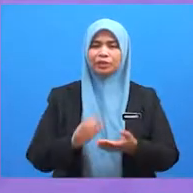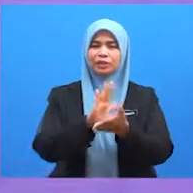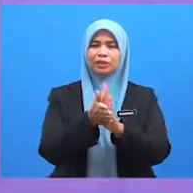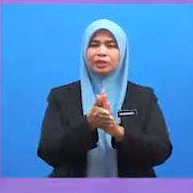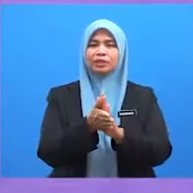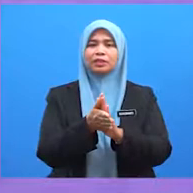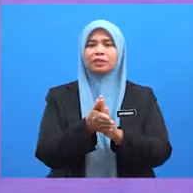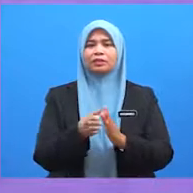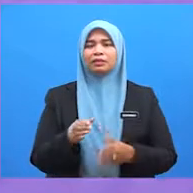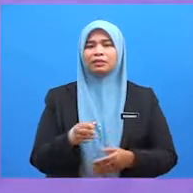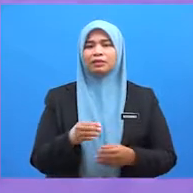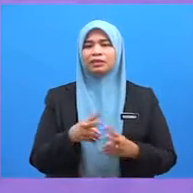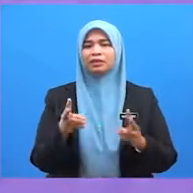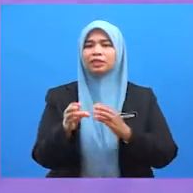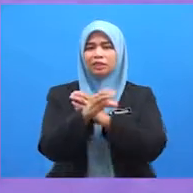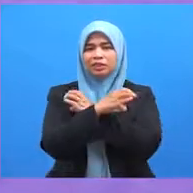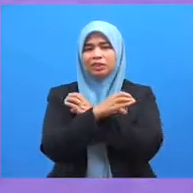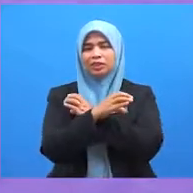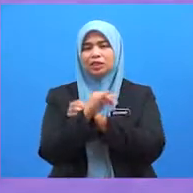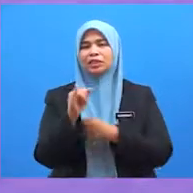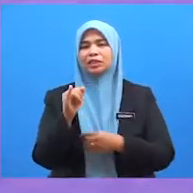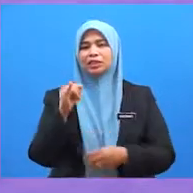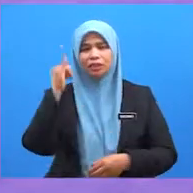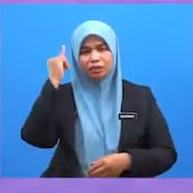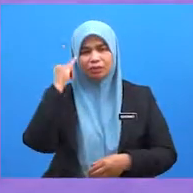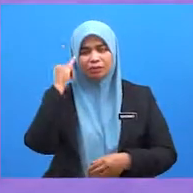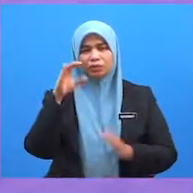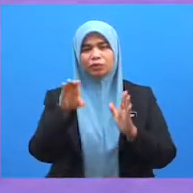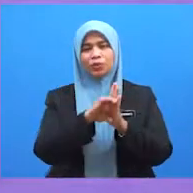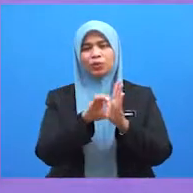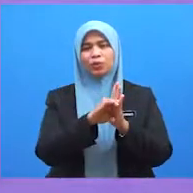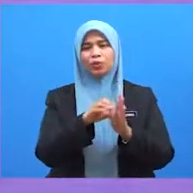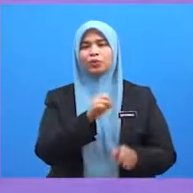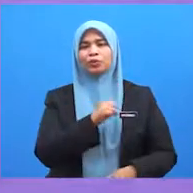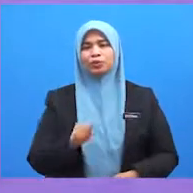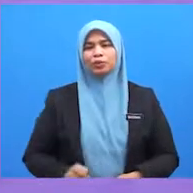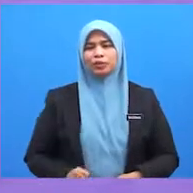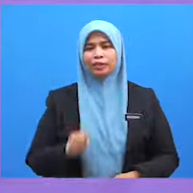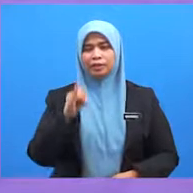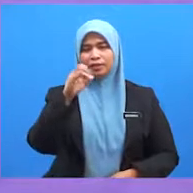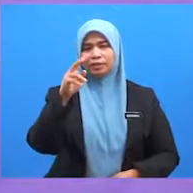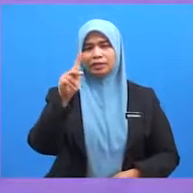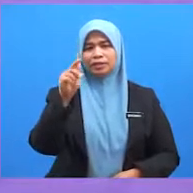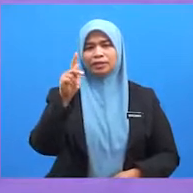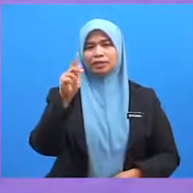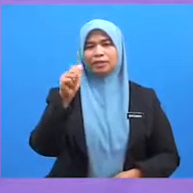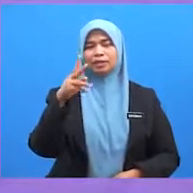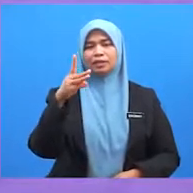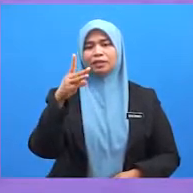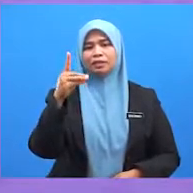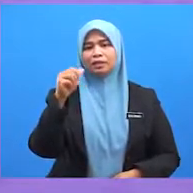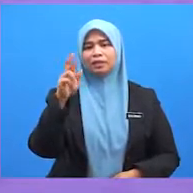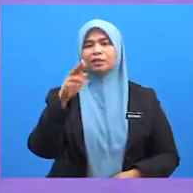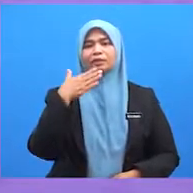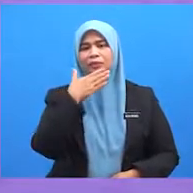di Aceh. Contohnya, seperti Sultan Iskandar Muda Mahkota Alam dan Iskandar